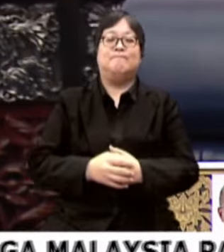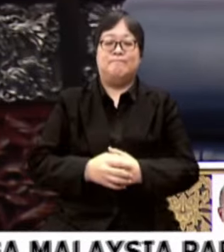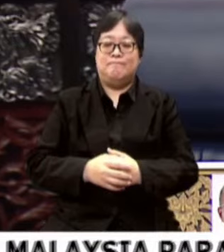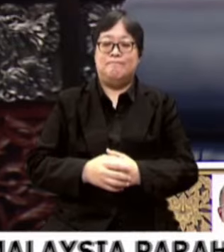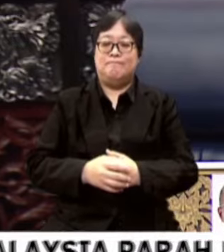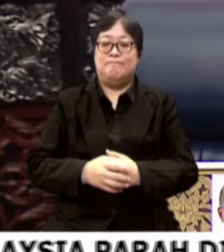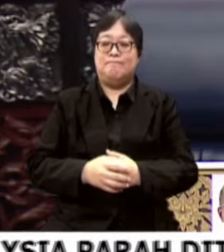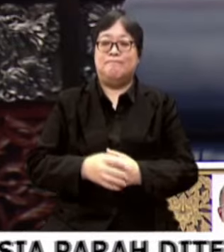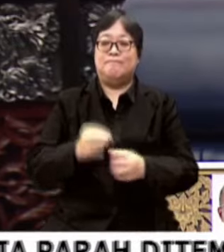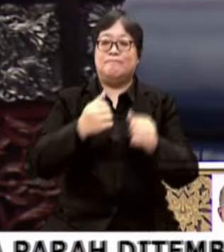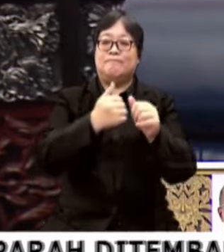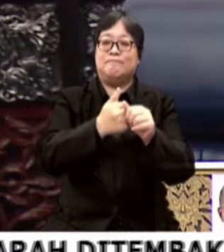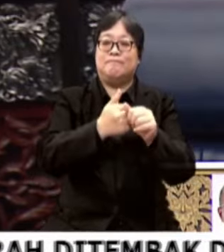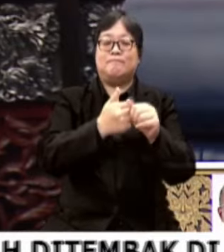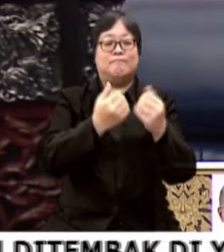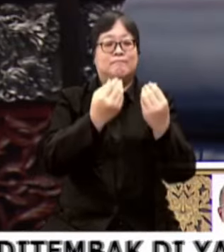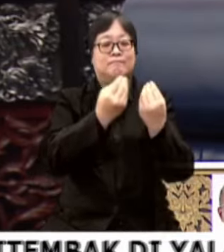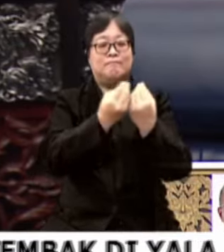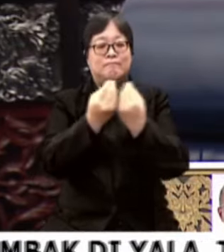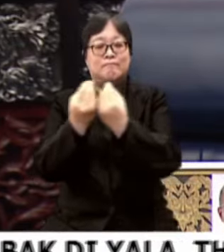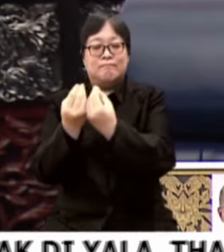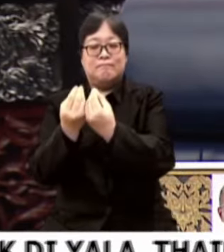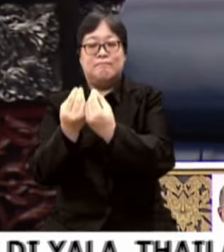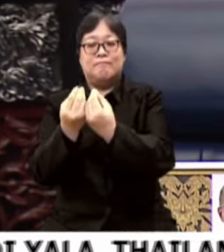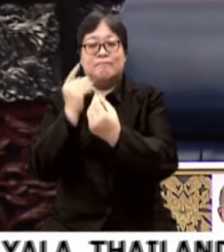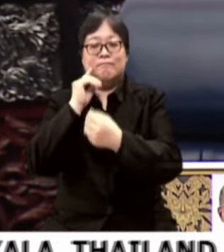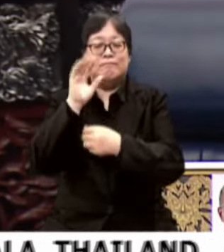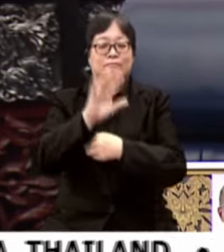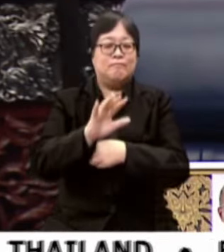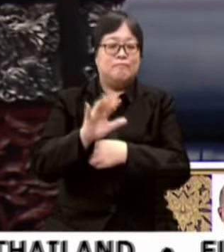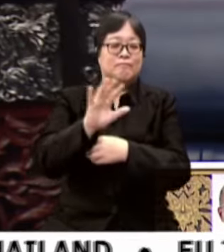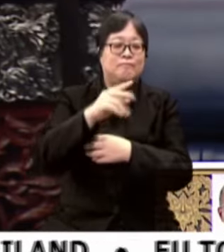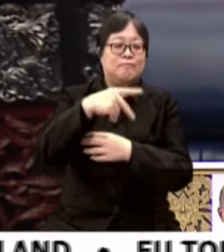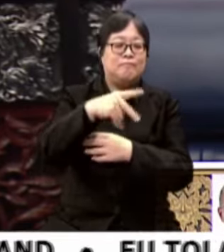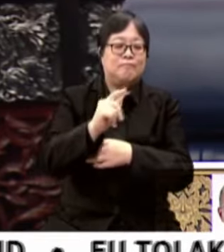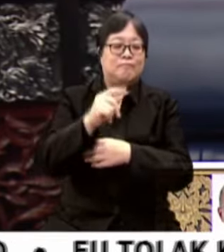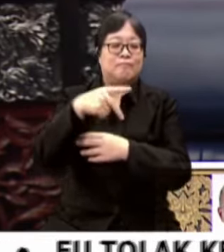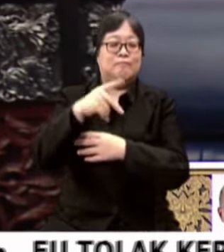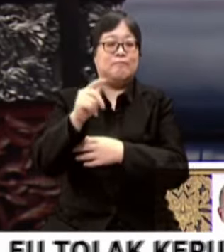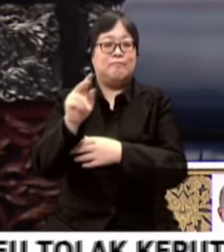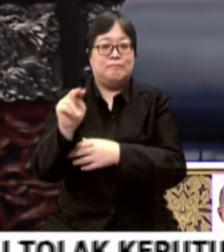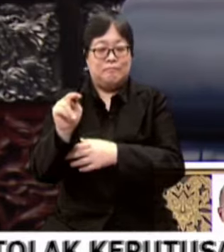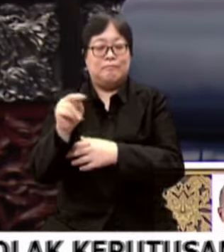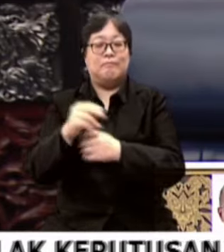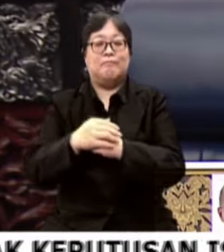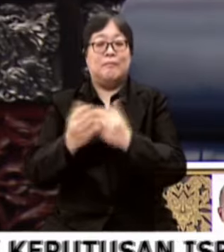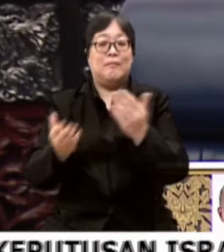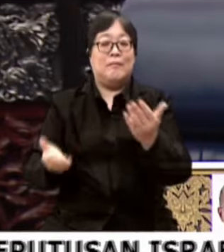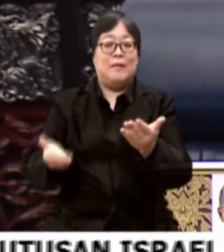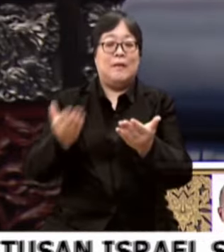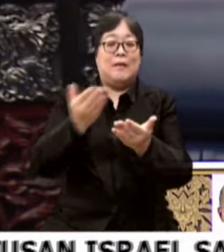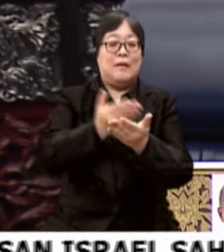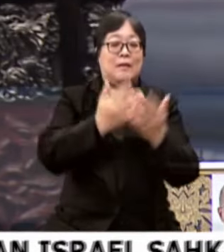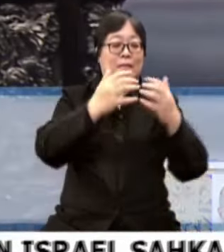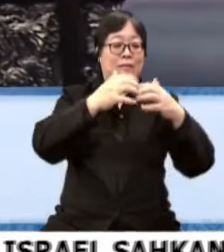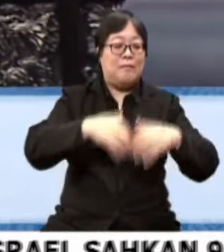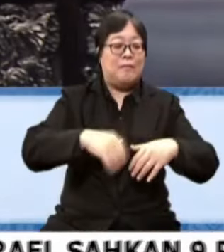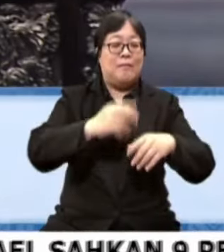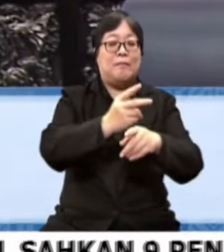berdasarkan unjuran atau Anggaran awal PT PTN cadangan pemansuhan